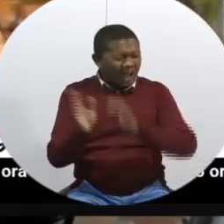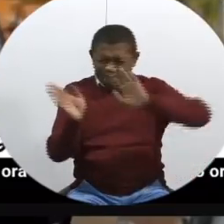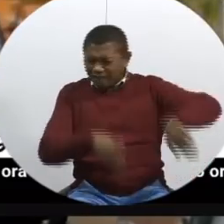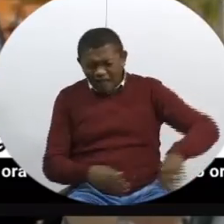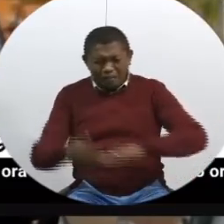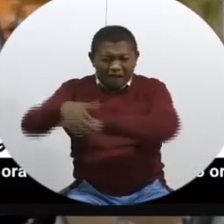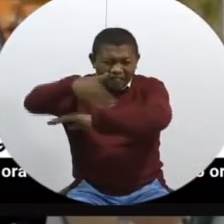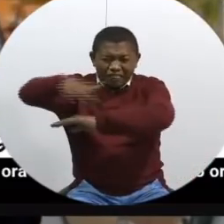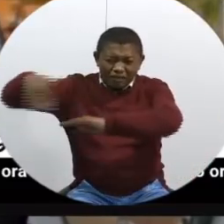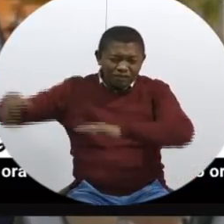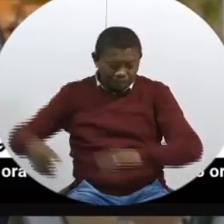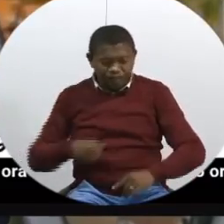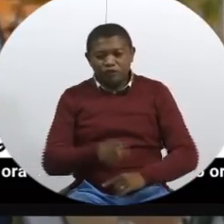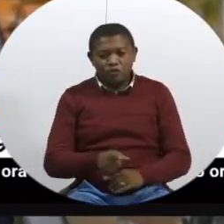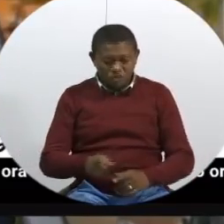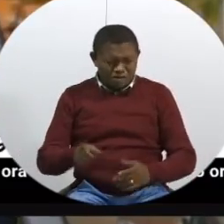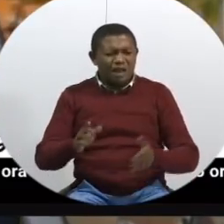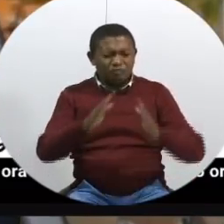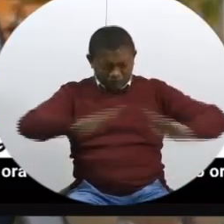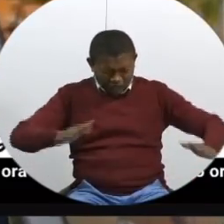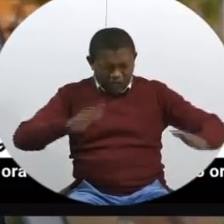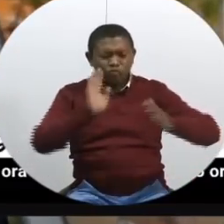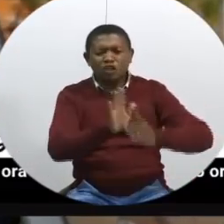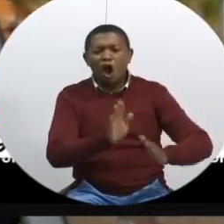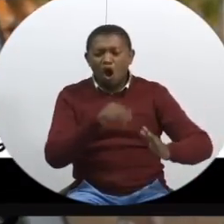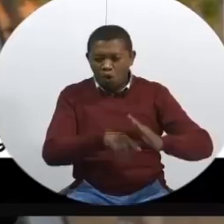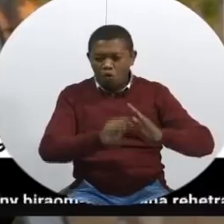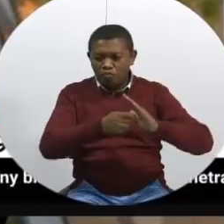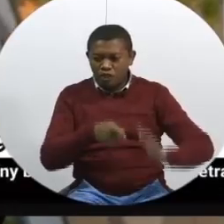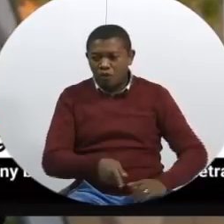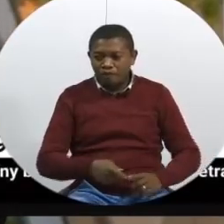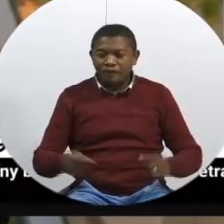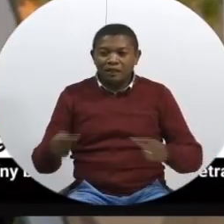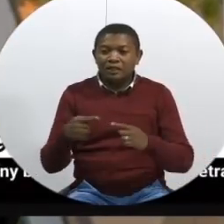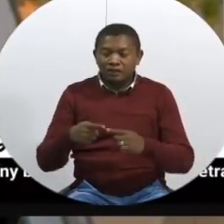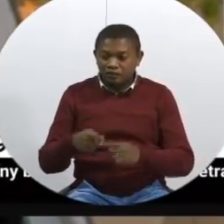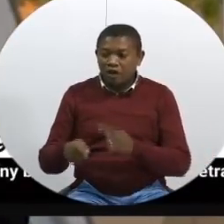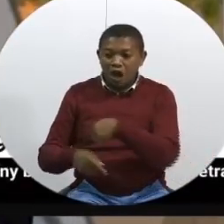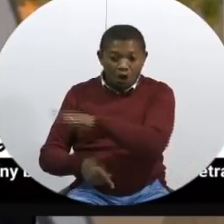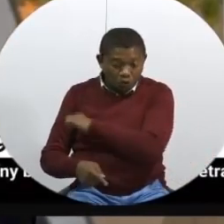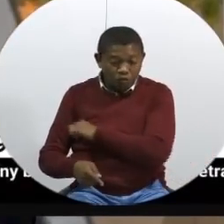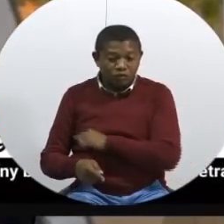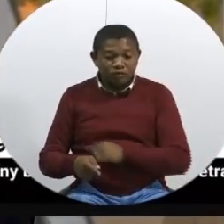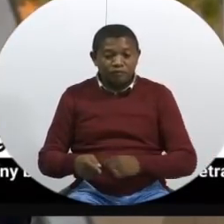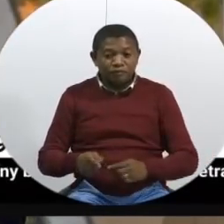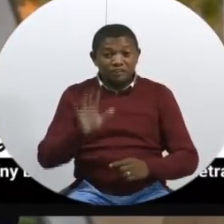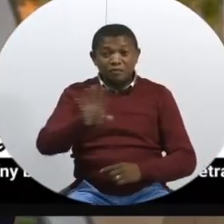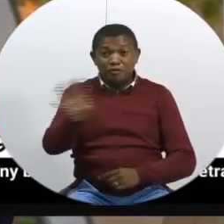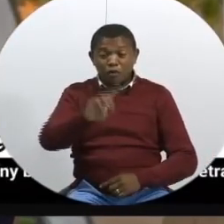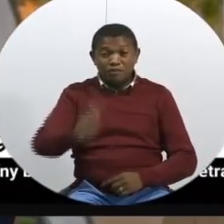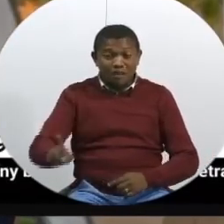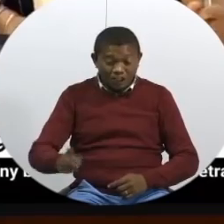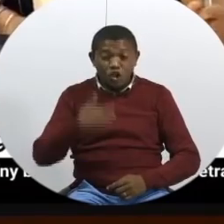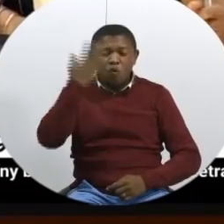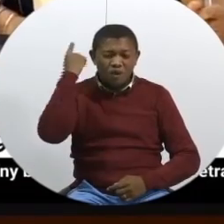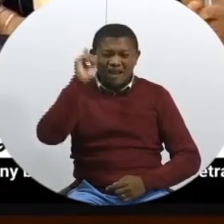ny vaovao mahafaly aloha an dia anankiray ihany no tratra ny valana aretina tamin'izy an 5,000